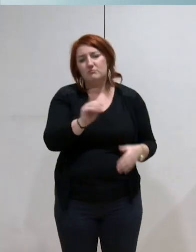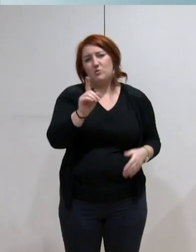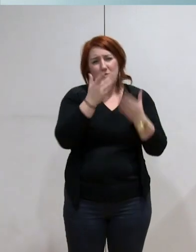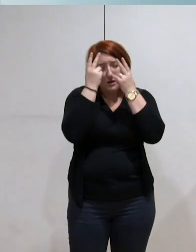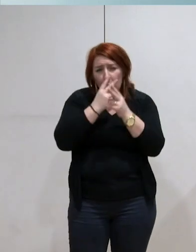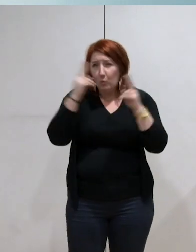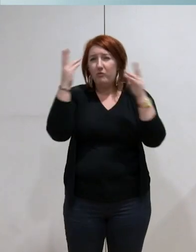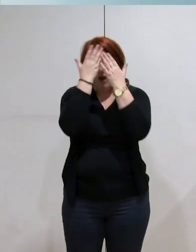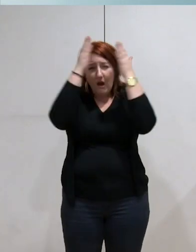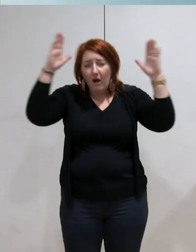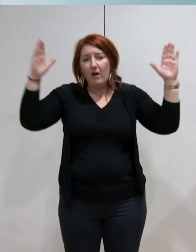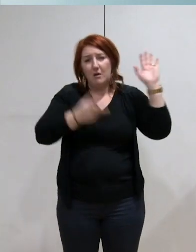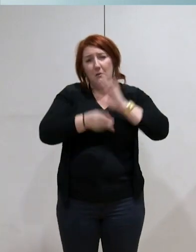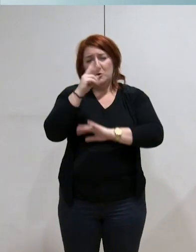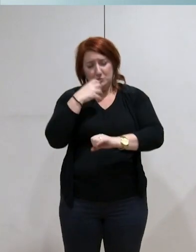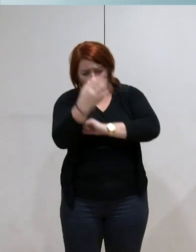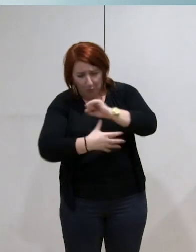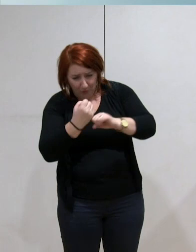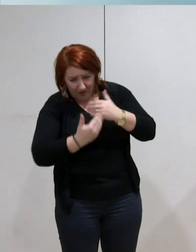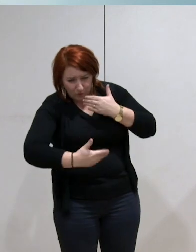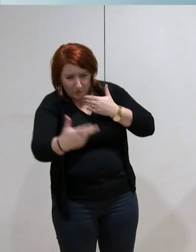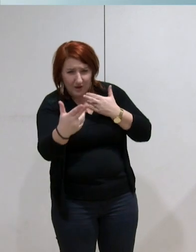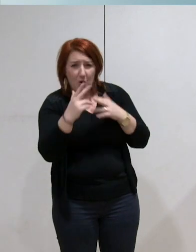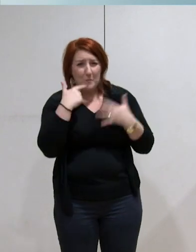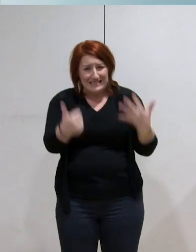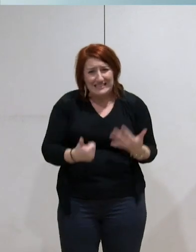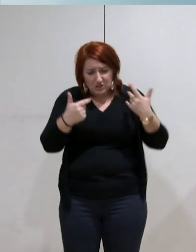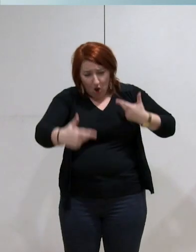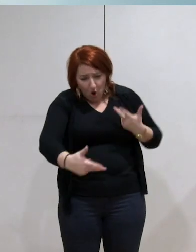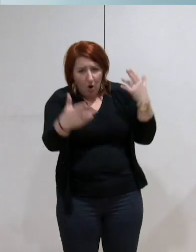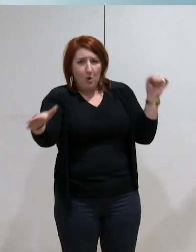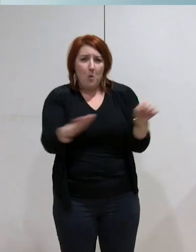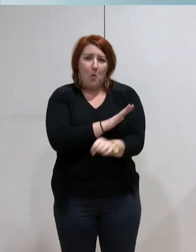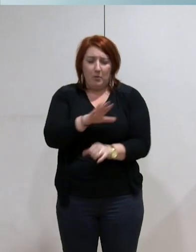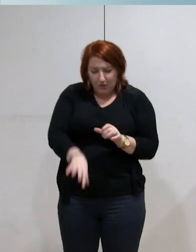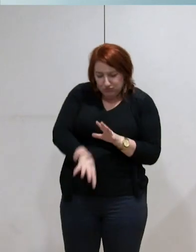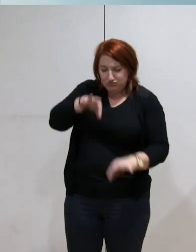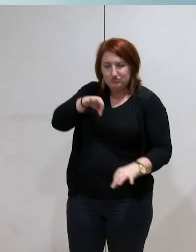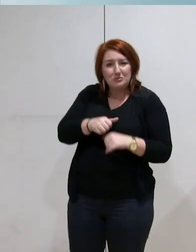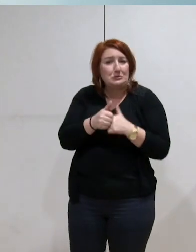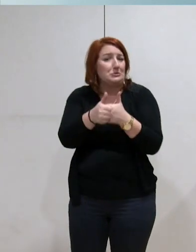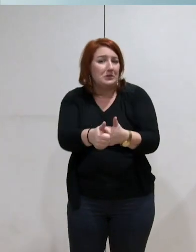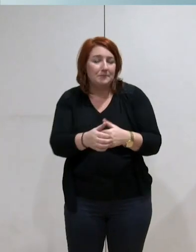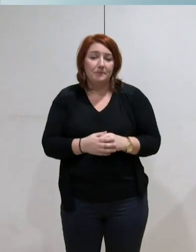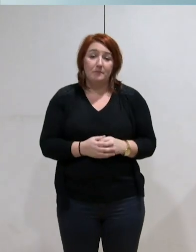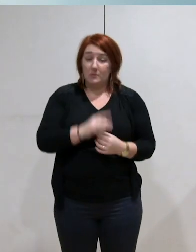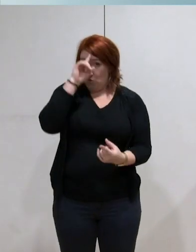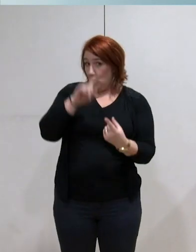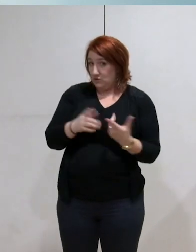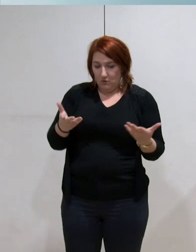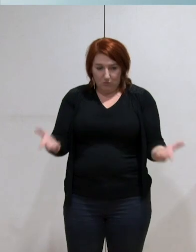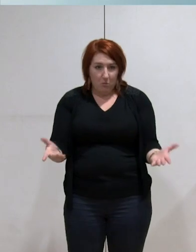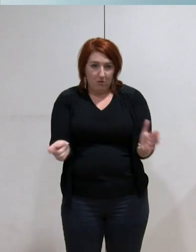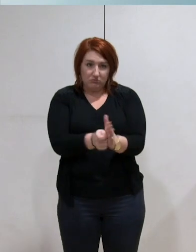dans une cohérence pluri-annuelle à l'échelle du mandat qui permet à la fois de répondre aux urgences du moment